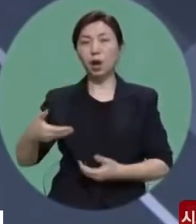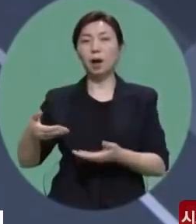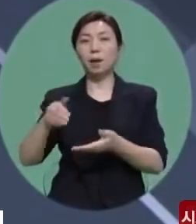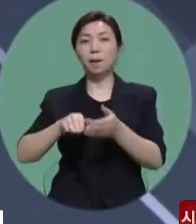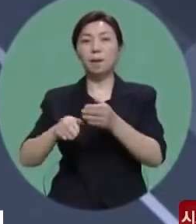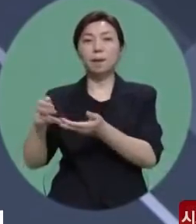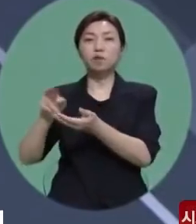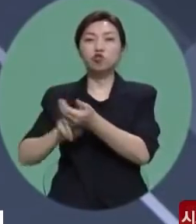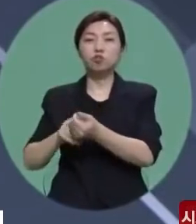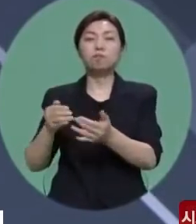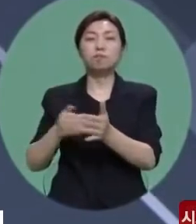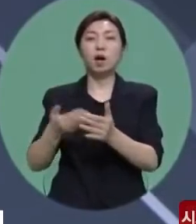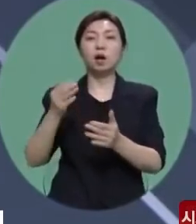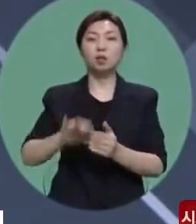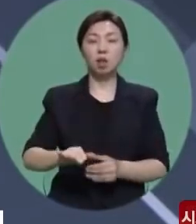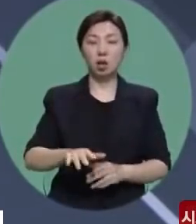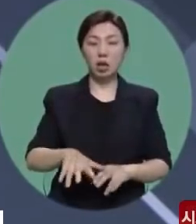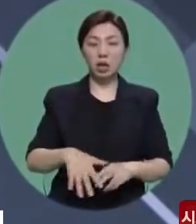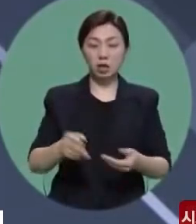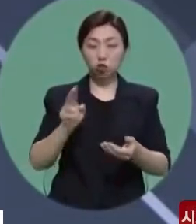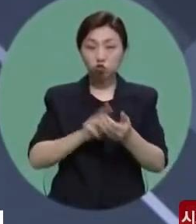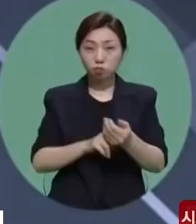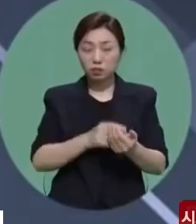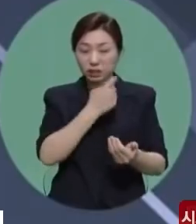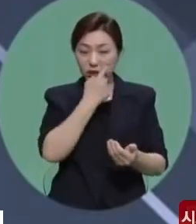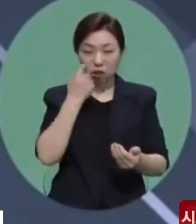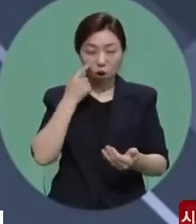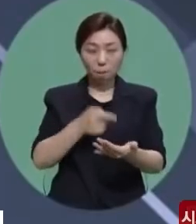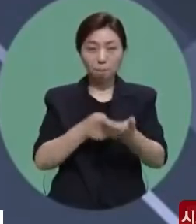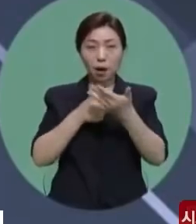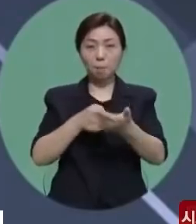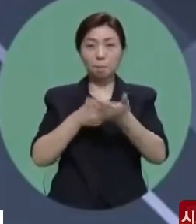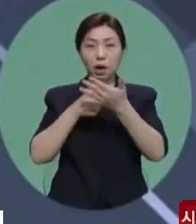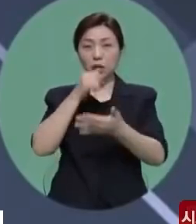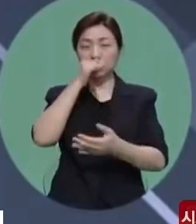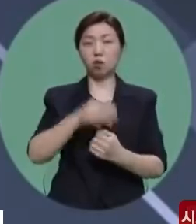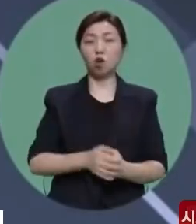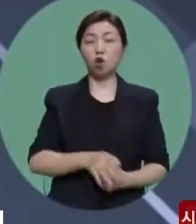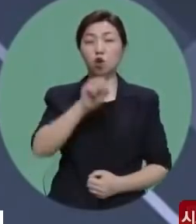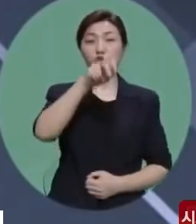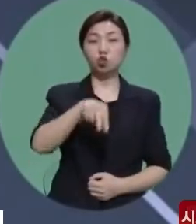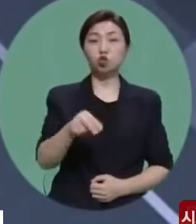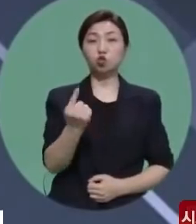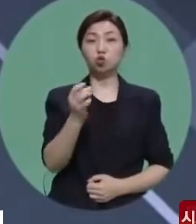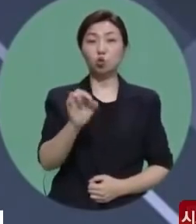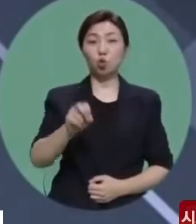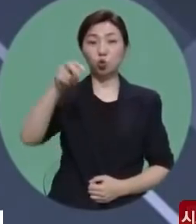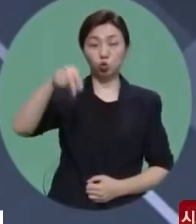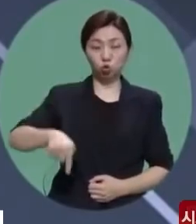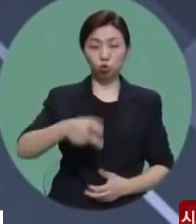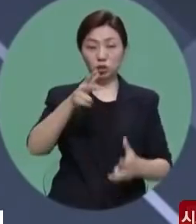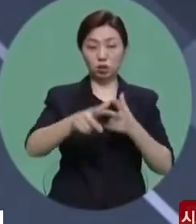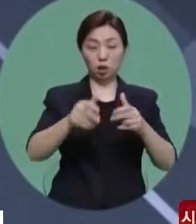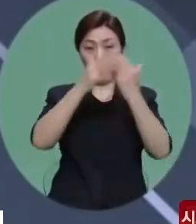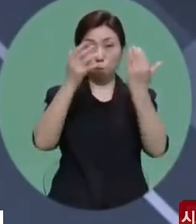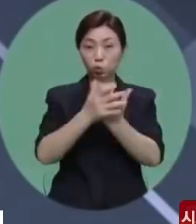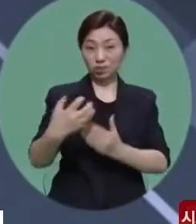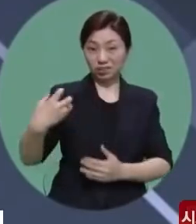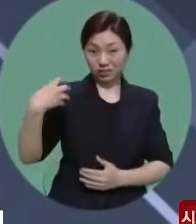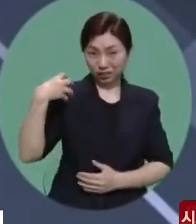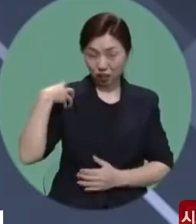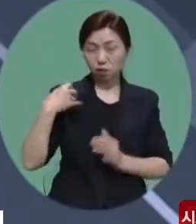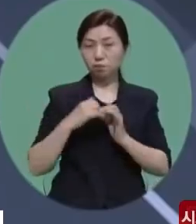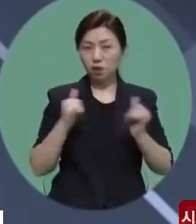지금 드러나고 있습니다 그 사업 실무책임자 nu 동준 에 분이네 가까운 사이가 아니라고